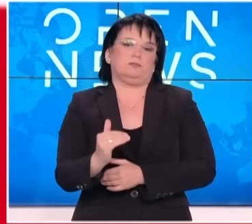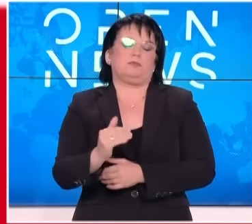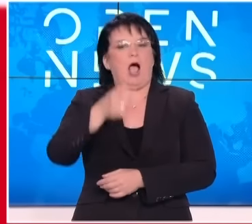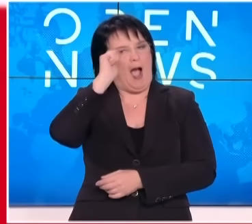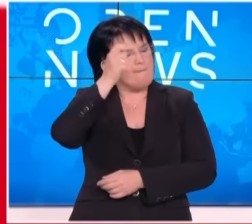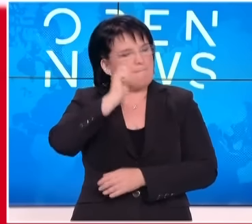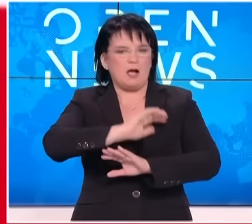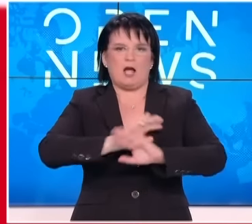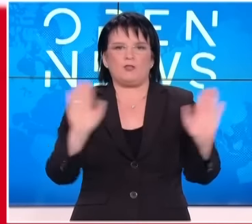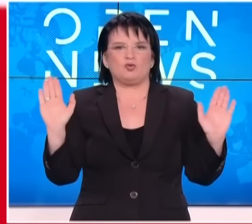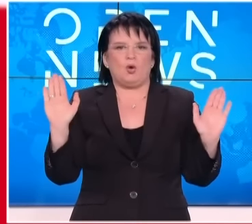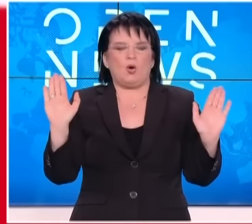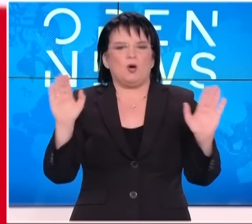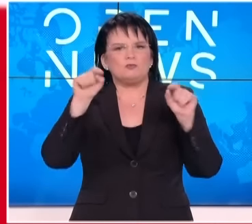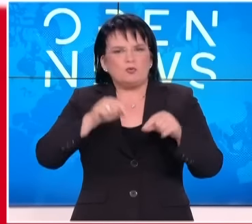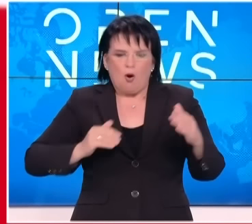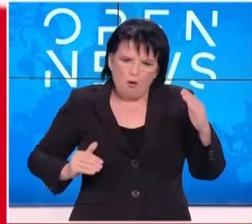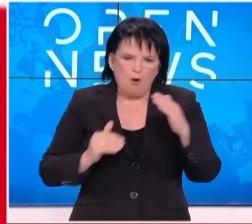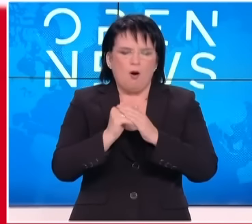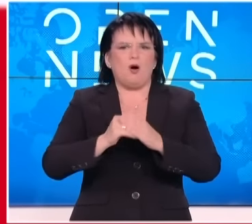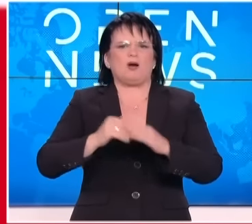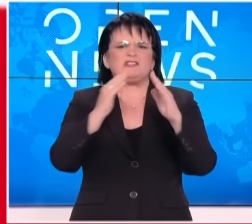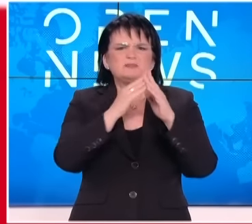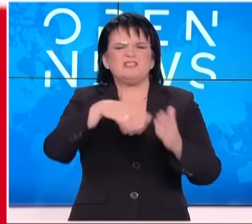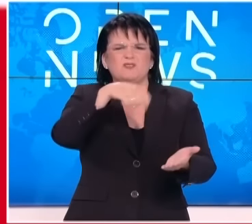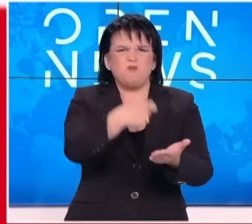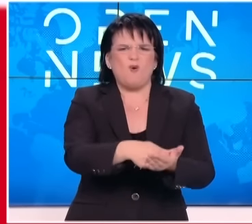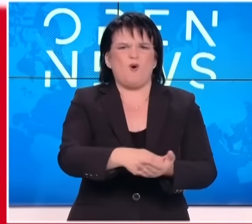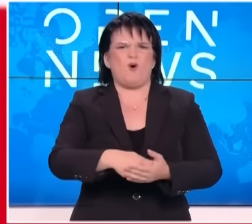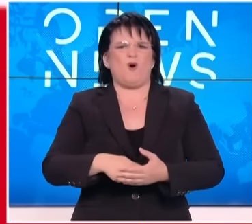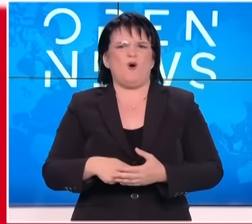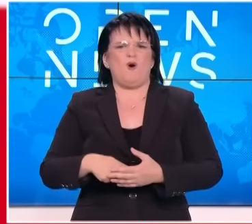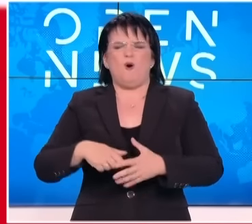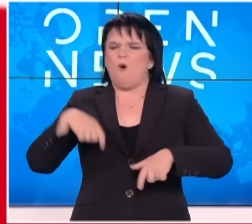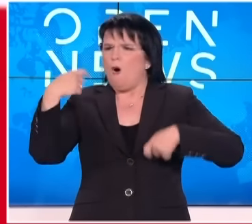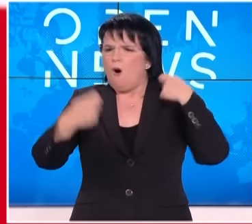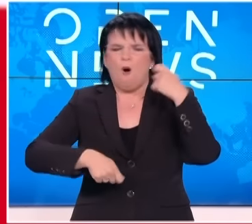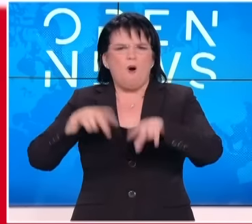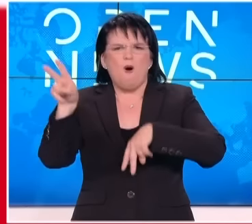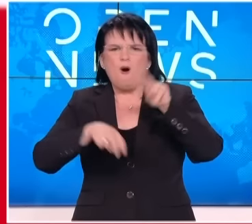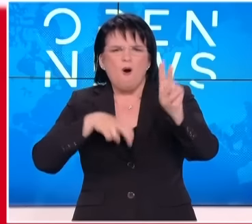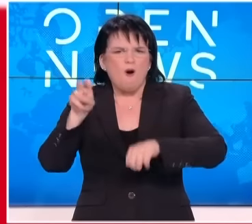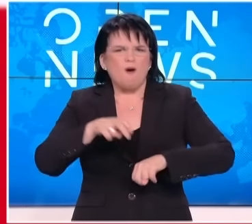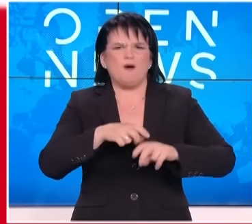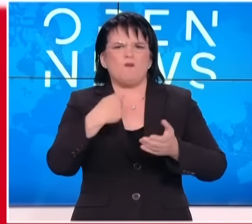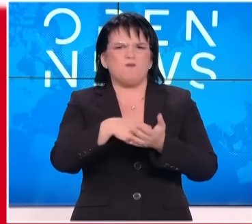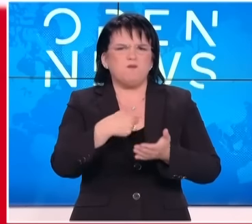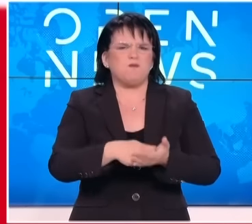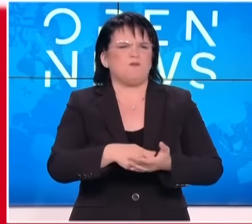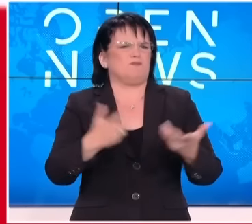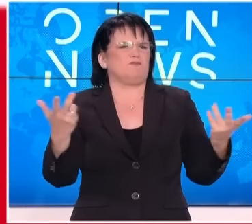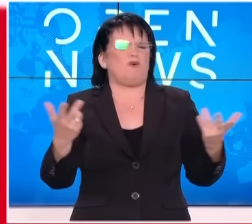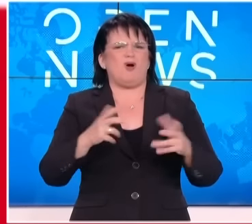απαράδεκτο δηλαδή φτάσαμε τώρα και με τον ενφια και με τους φόρους φοροληστεία μεγάλη στα λαϊκά νοικοκυριά φοροληστεία